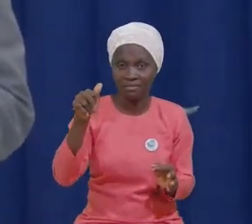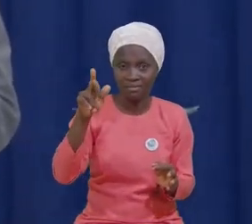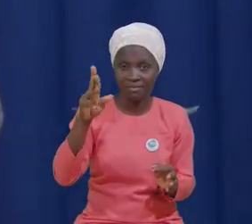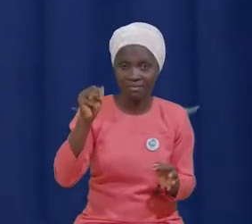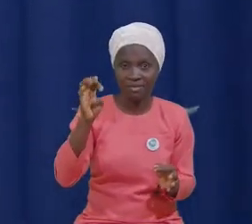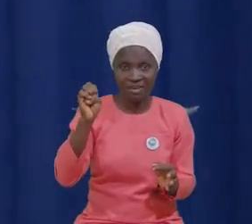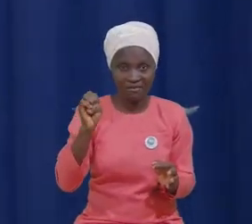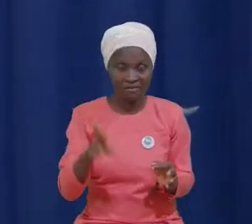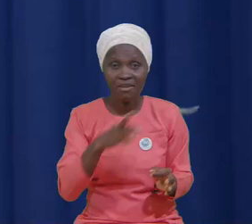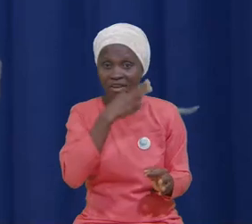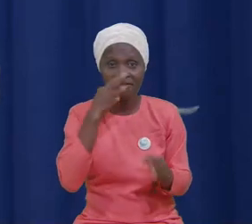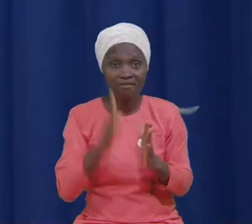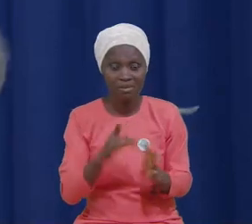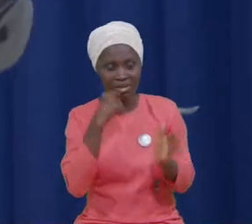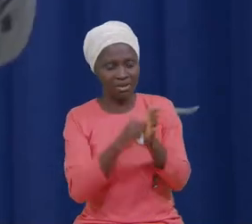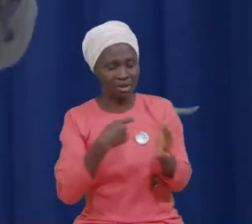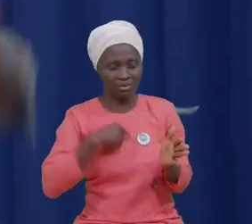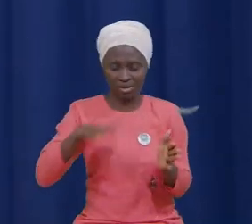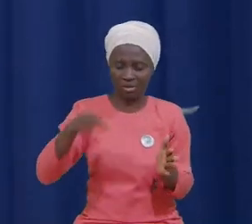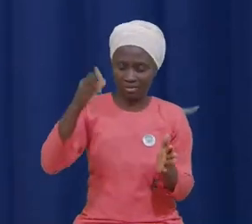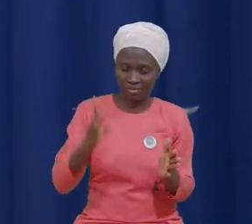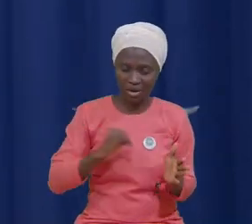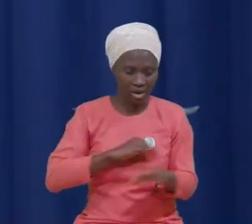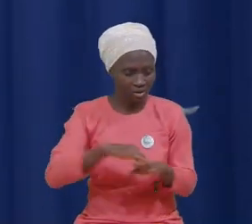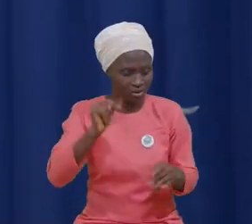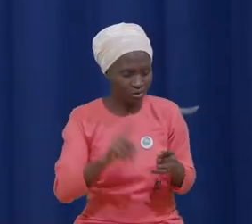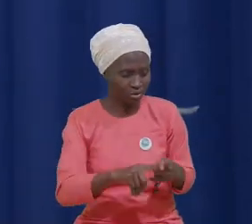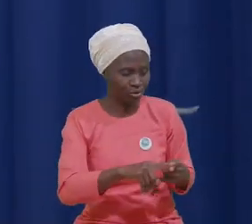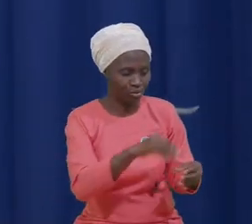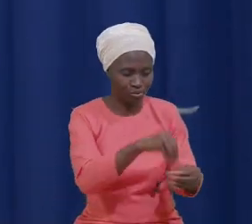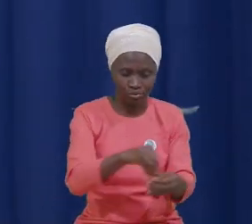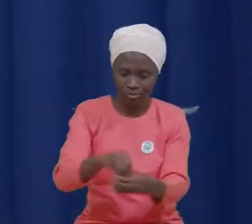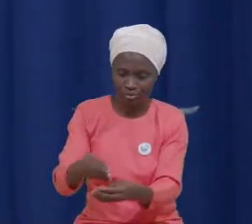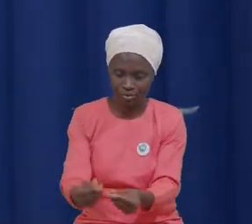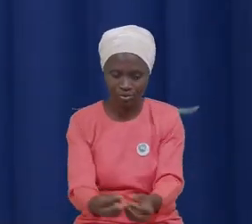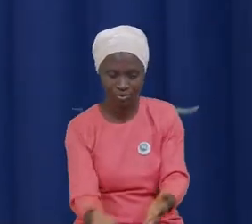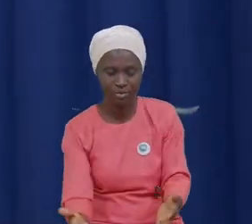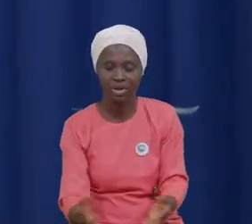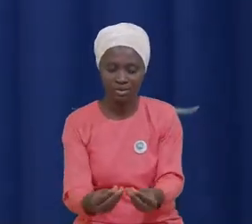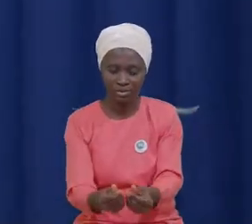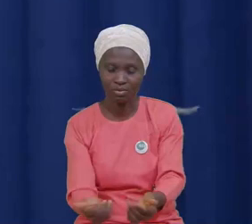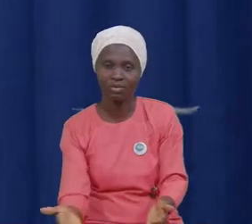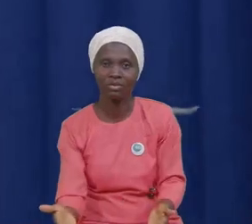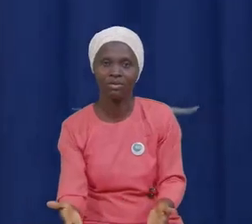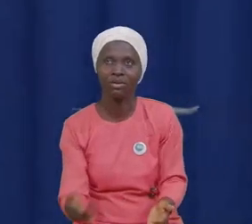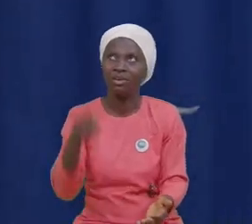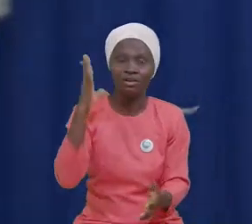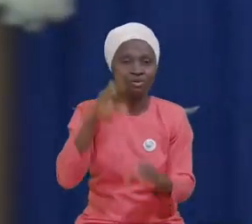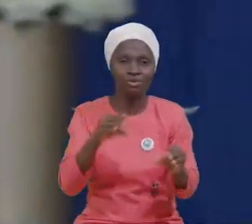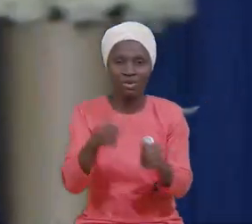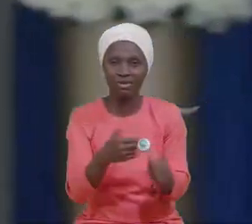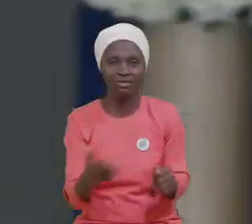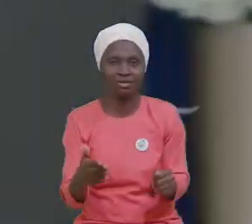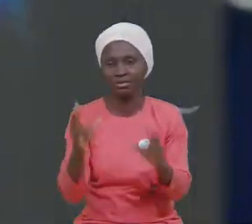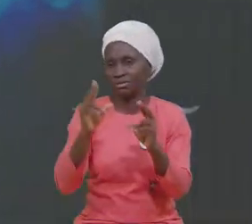je suis un enfant de Dieu, je n'ai pas besoin de semer. Dieu va faire pousser la plantation sans que je ne fasse